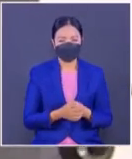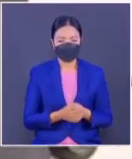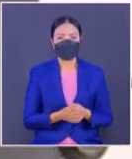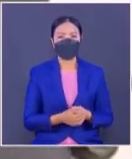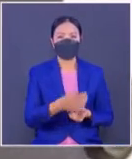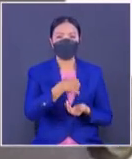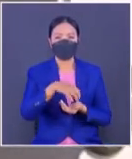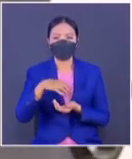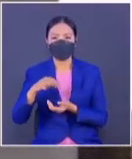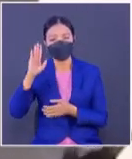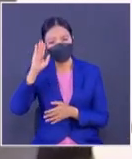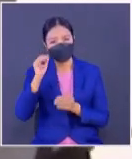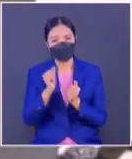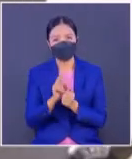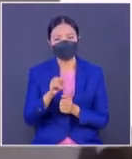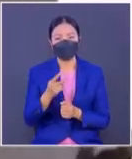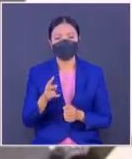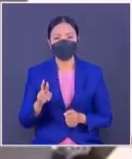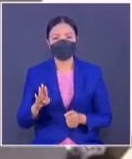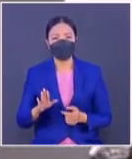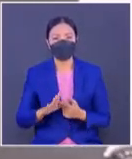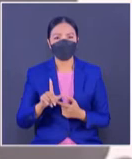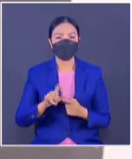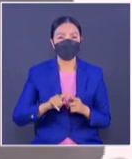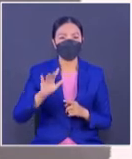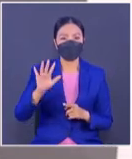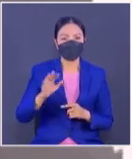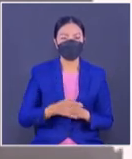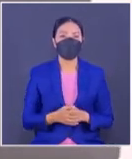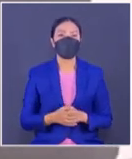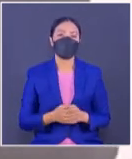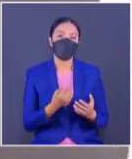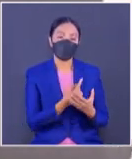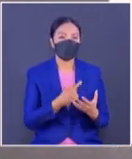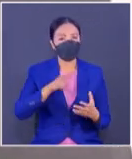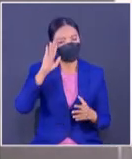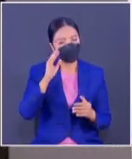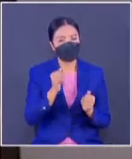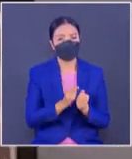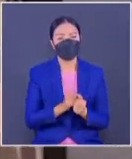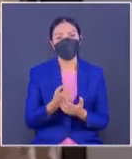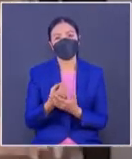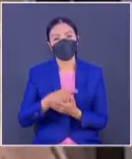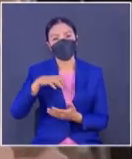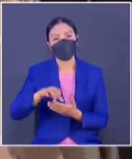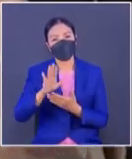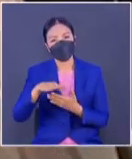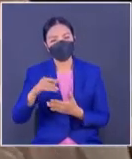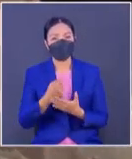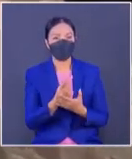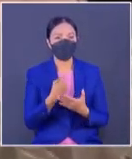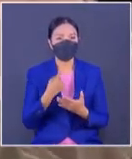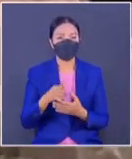ผู้แทนกองบัญชาการตำรวจนครบาล5ผู้แทนสำนักงานเจรตำรวจผู้แทนกองการต่างประเทศผู้แทนสน.ทองห